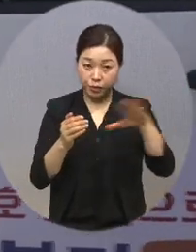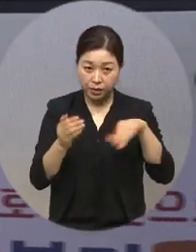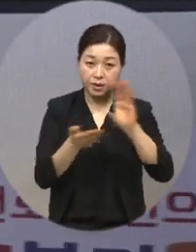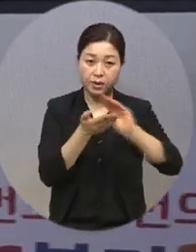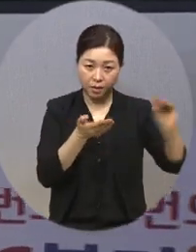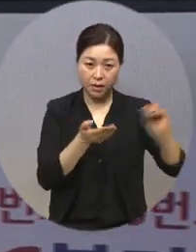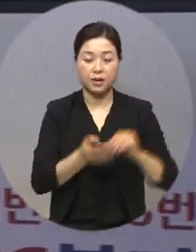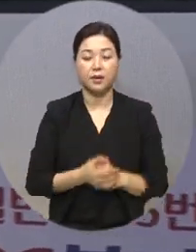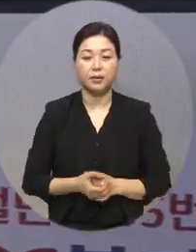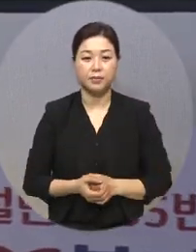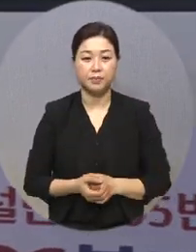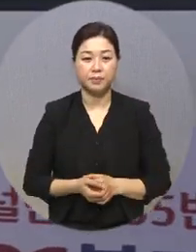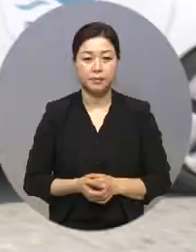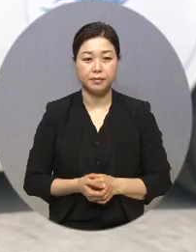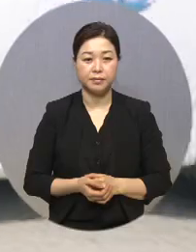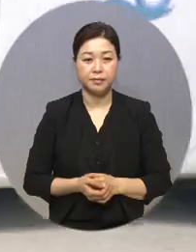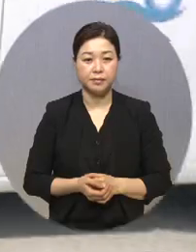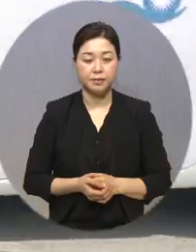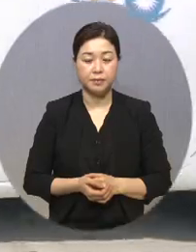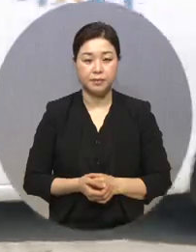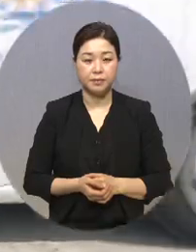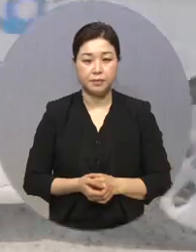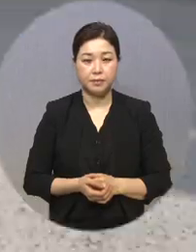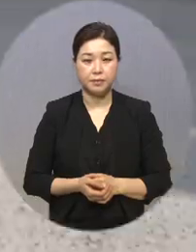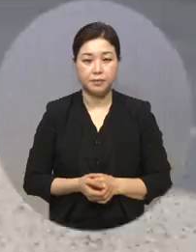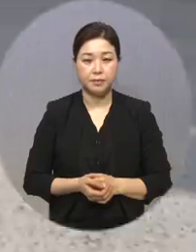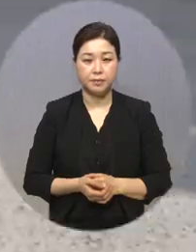아이고, 아싸 와요.